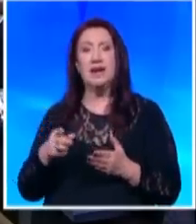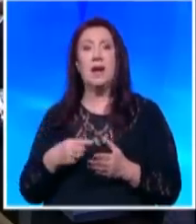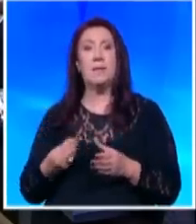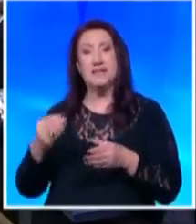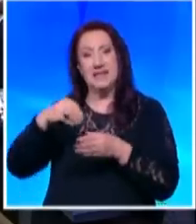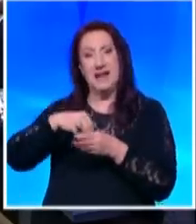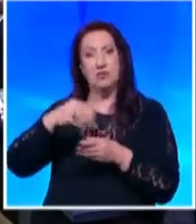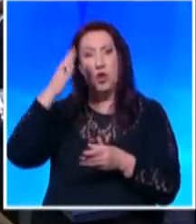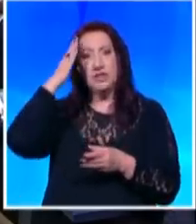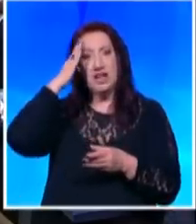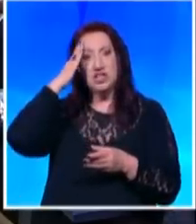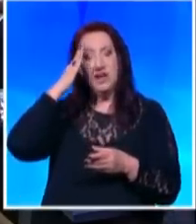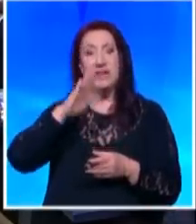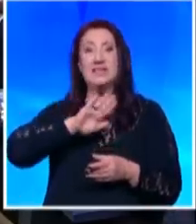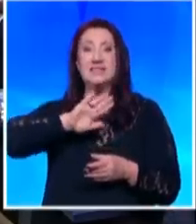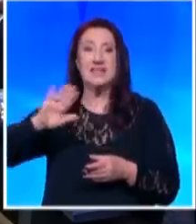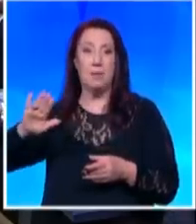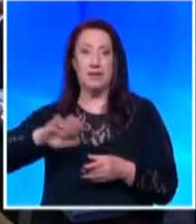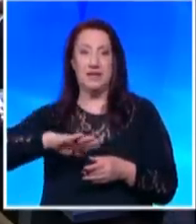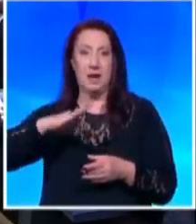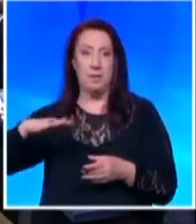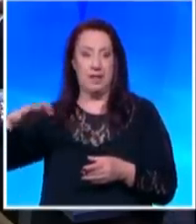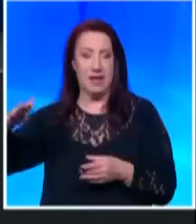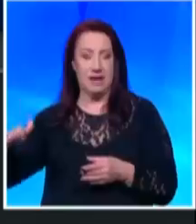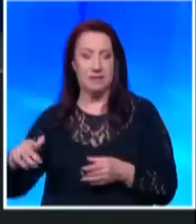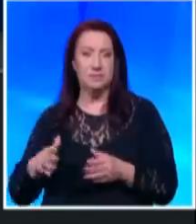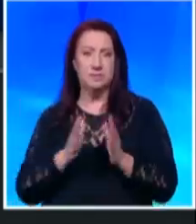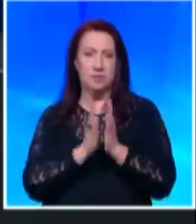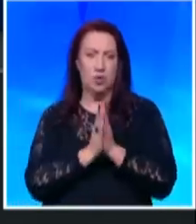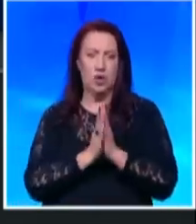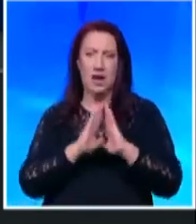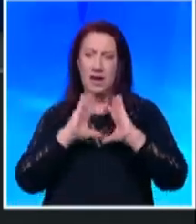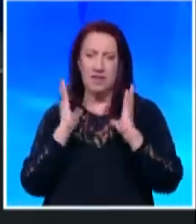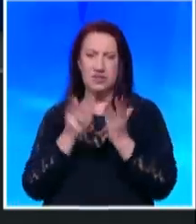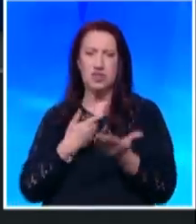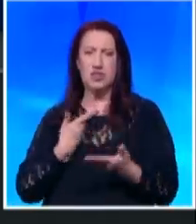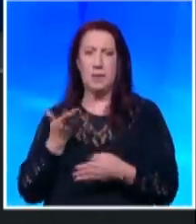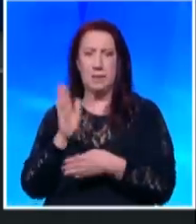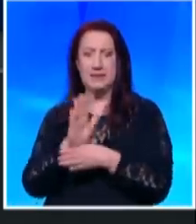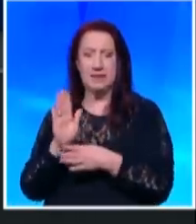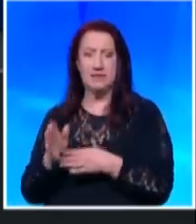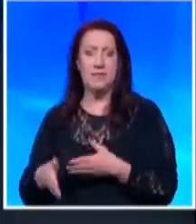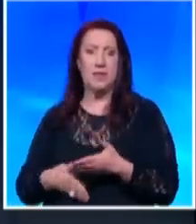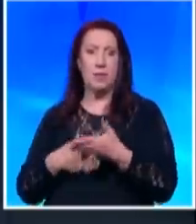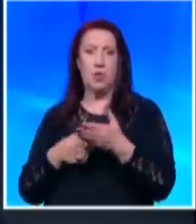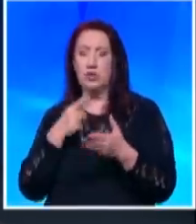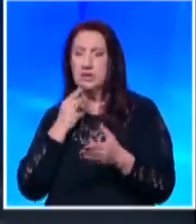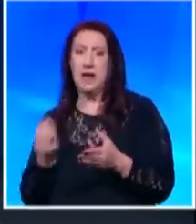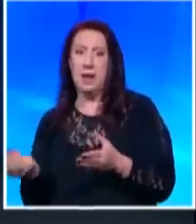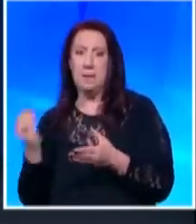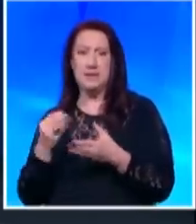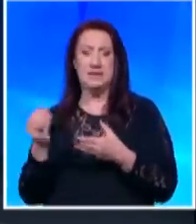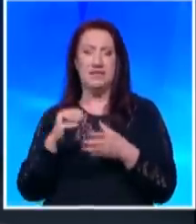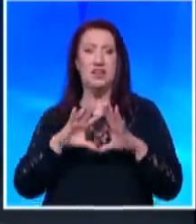Балкани. Искам да помоля всички представени тук политически семейства да съдейства за присъединяването на всичките